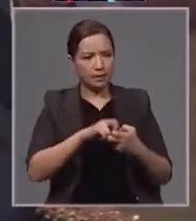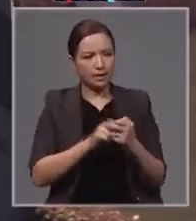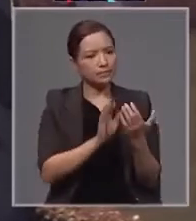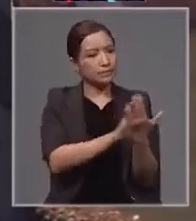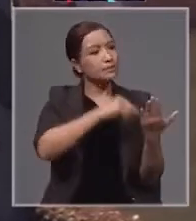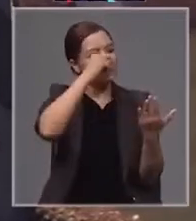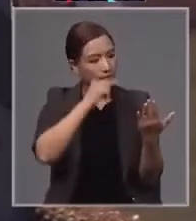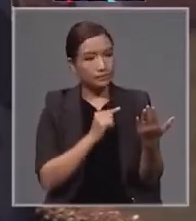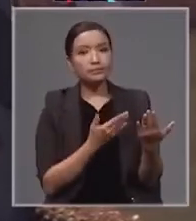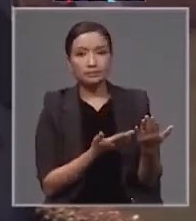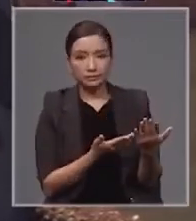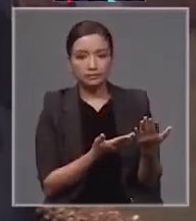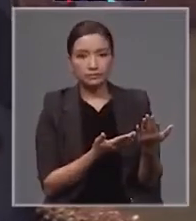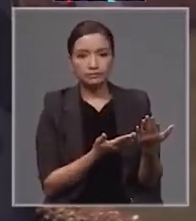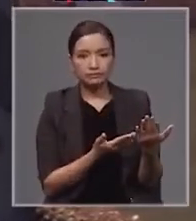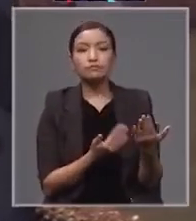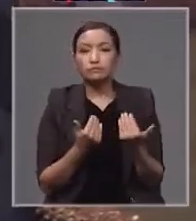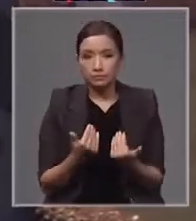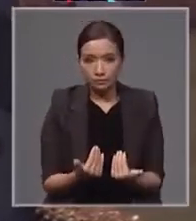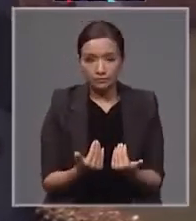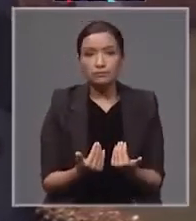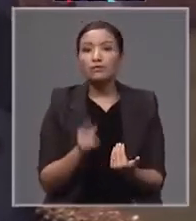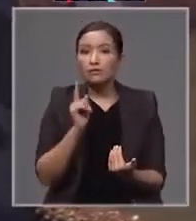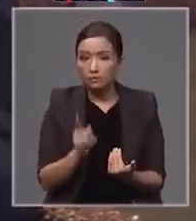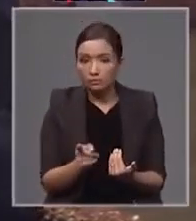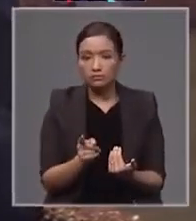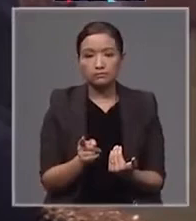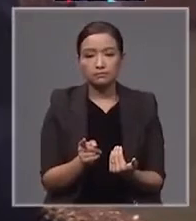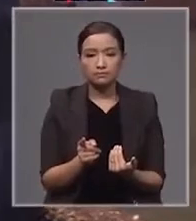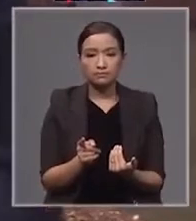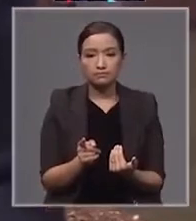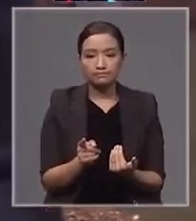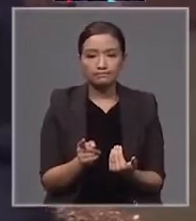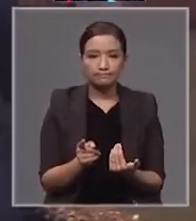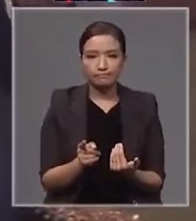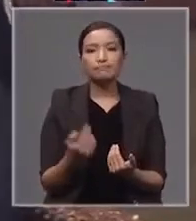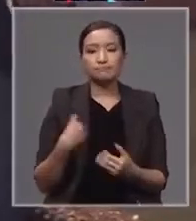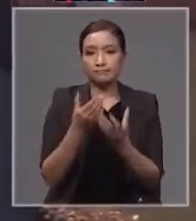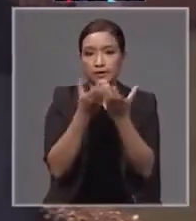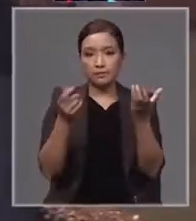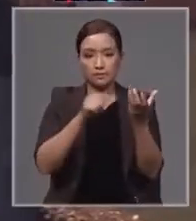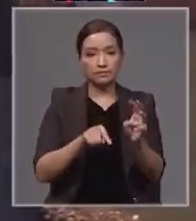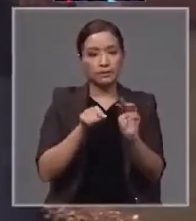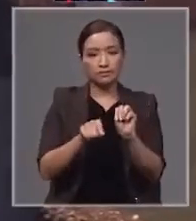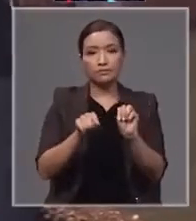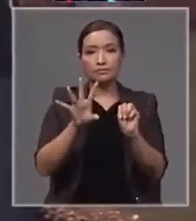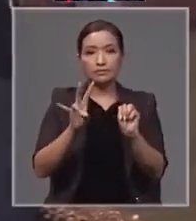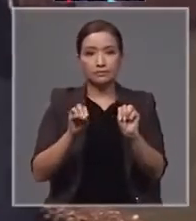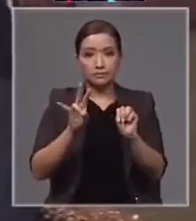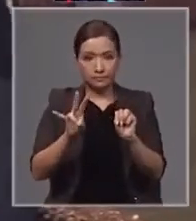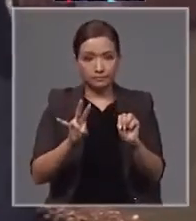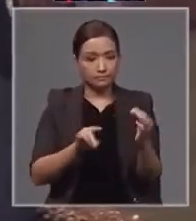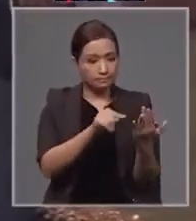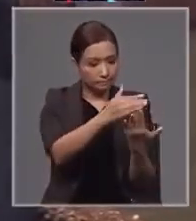ยจังหวะนี้เนี่ยมันควรจะต้องมันมีรัฐธรรมนูญมาตรา77ออกมาเป็นแนวทาง